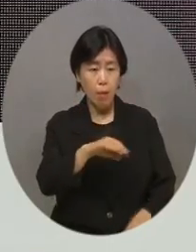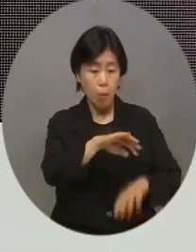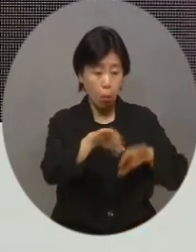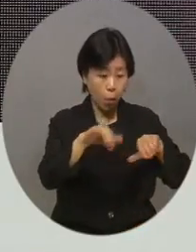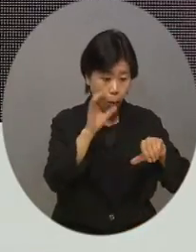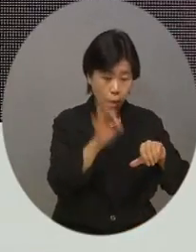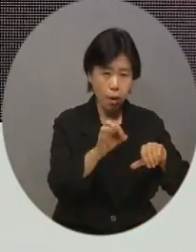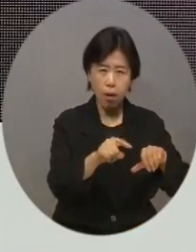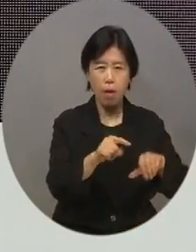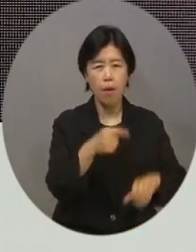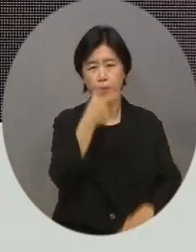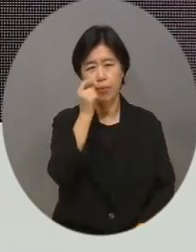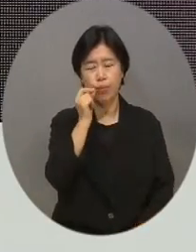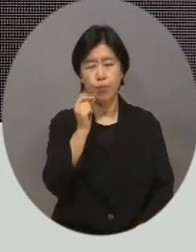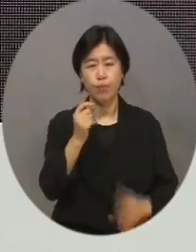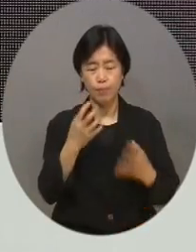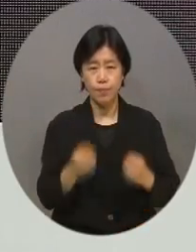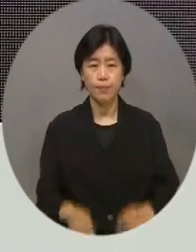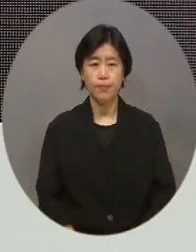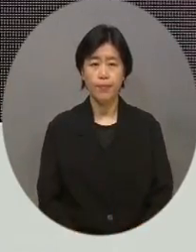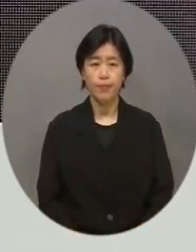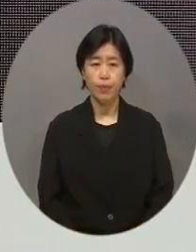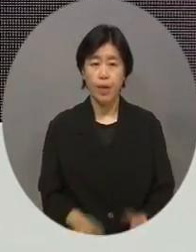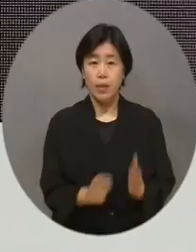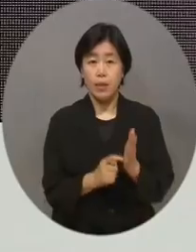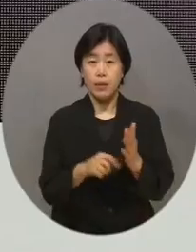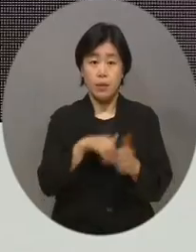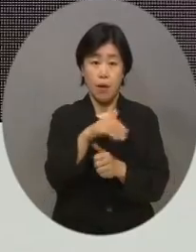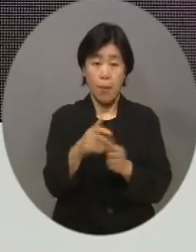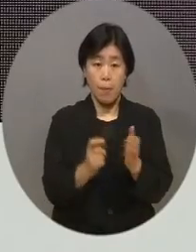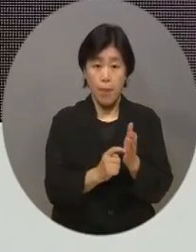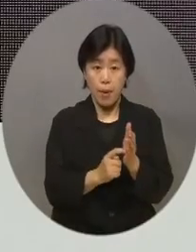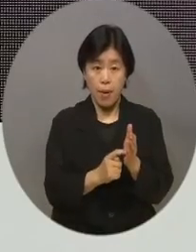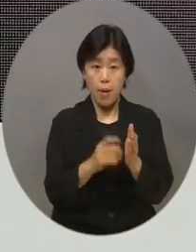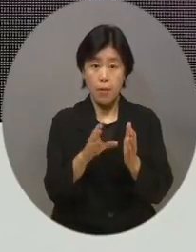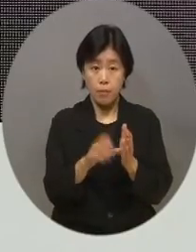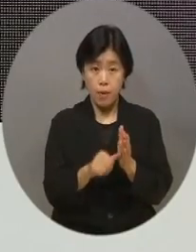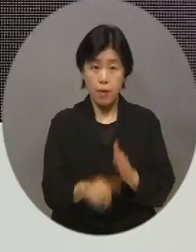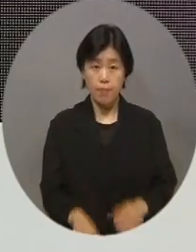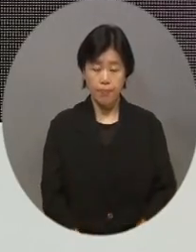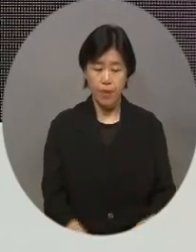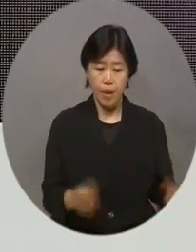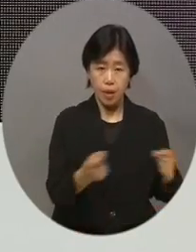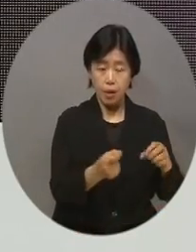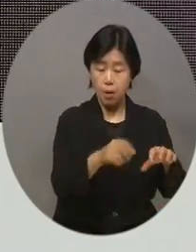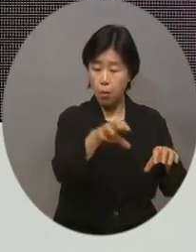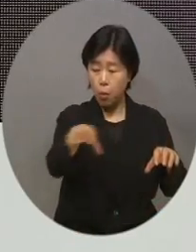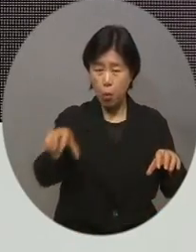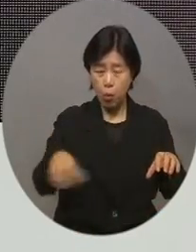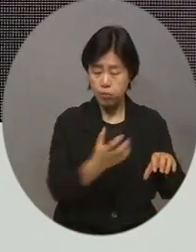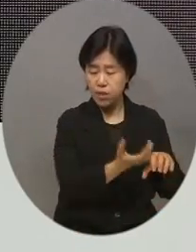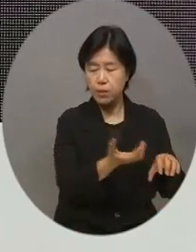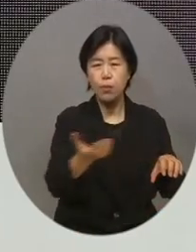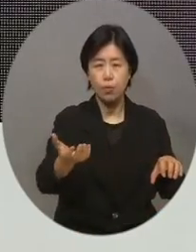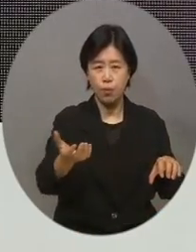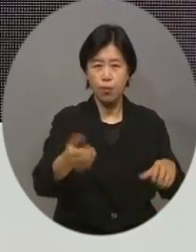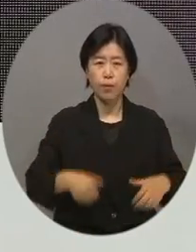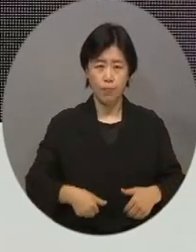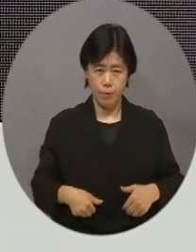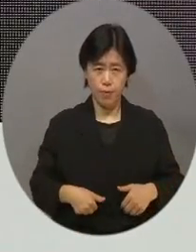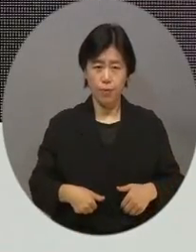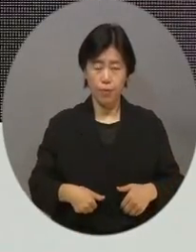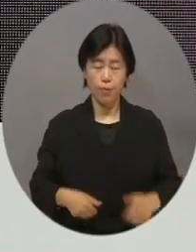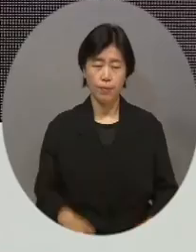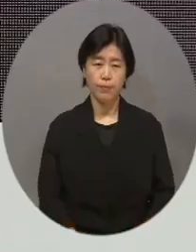봅니다. 긴급 상황이 발생할 경우 인접 도시로 환자들이 이동해야 하는 경우가